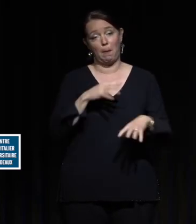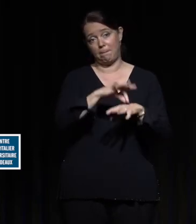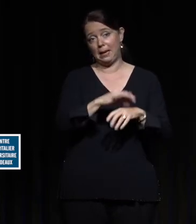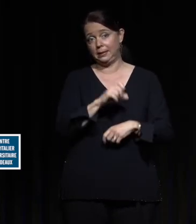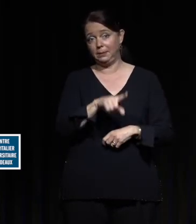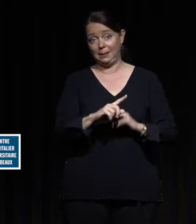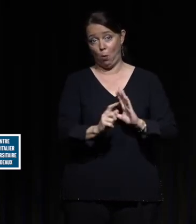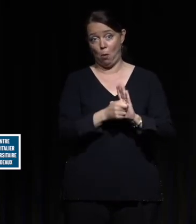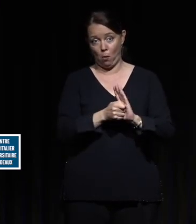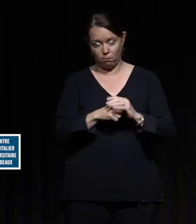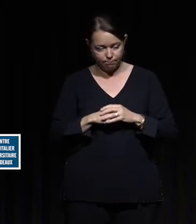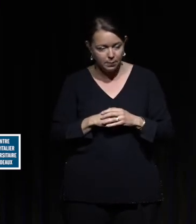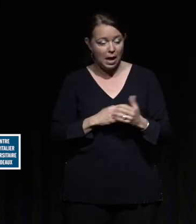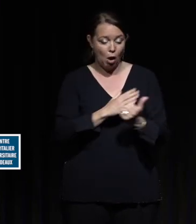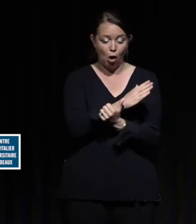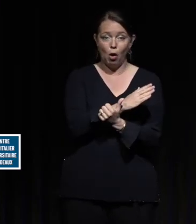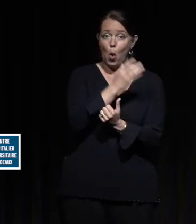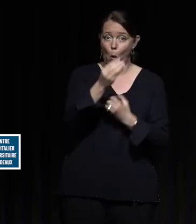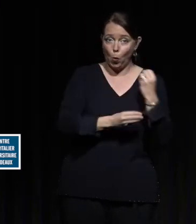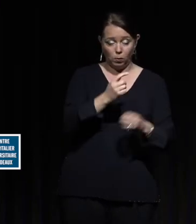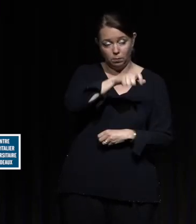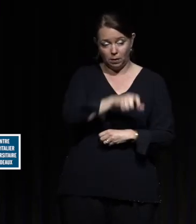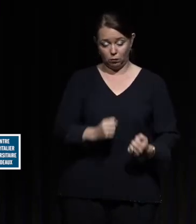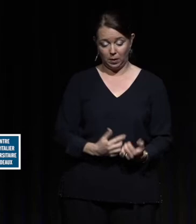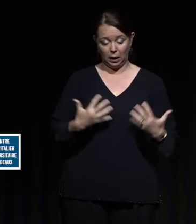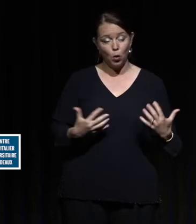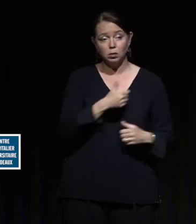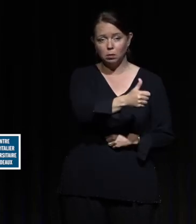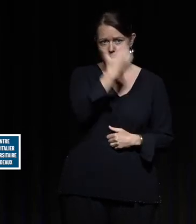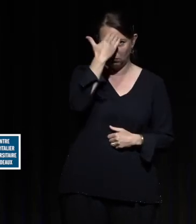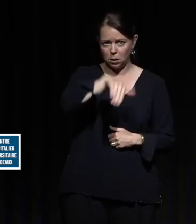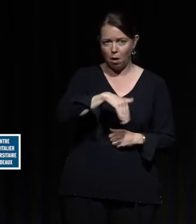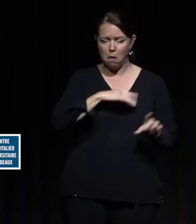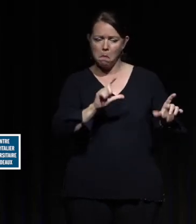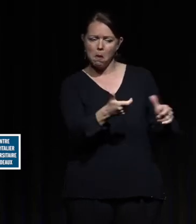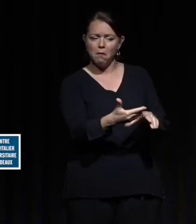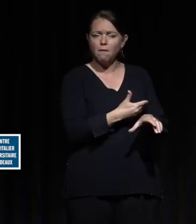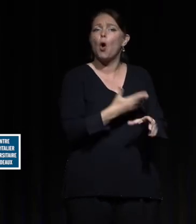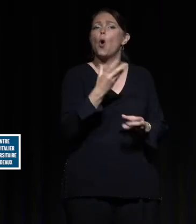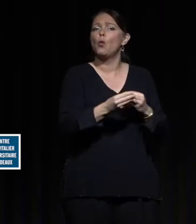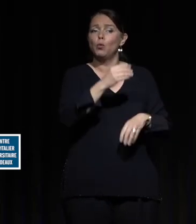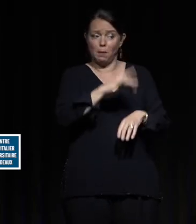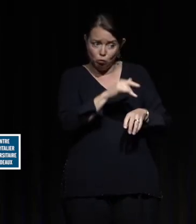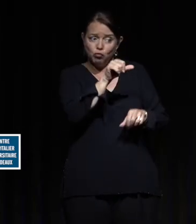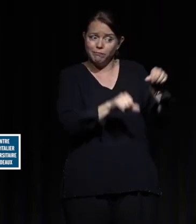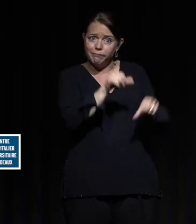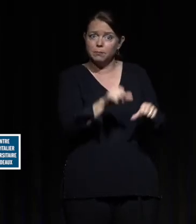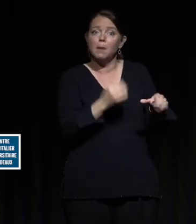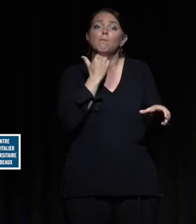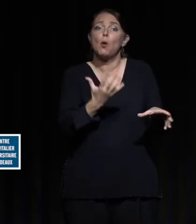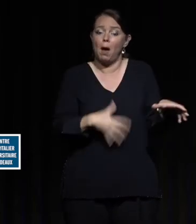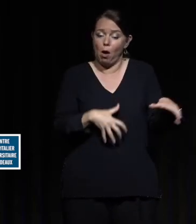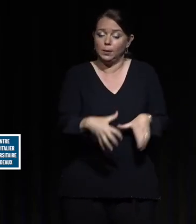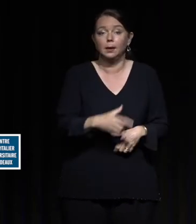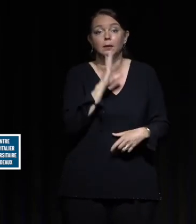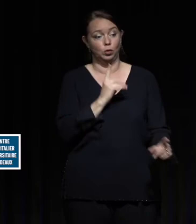ce moment-là. Soit je suis une patiente qui a une endométriose connue, souvent expertisée chirurgicalement, et je n'arrive pas à être enceinte, et je consulte